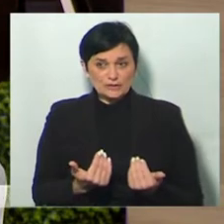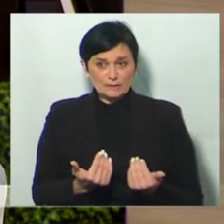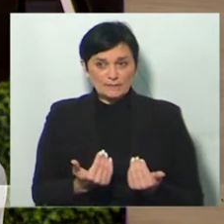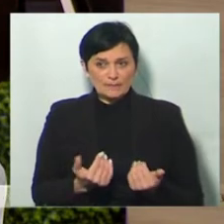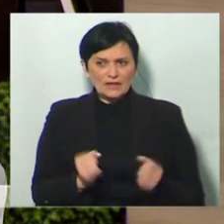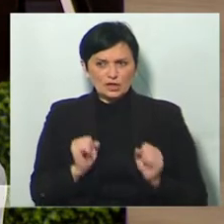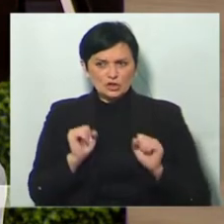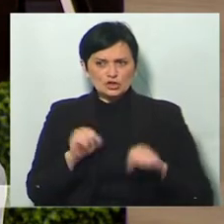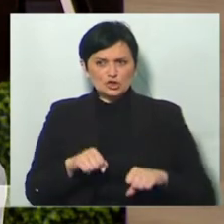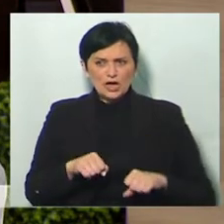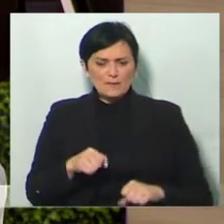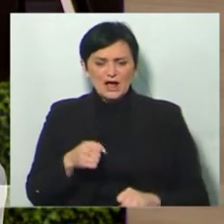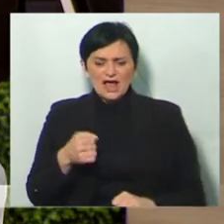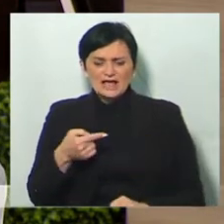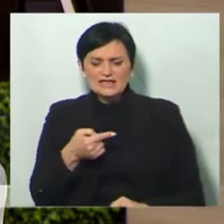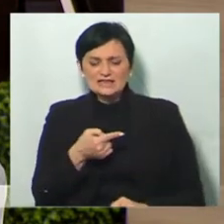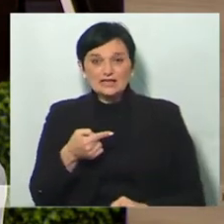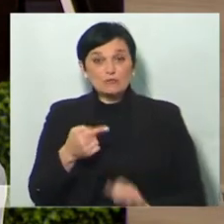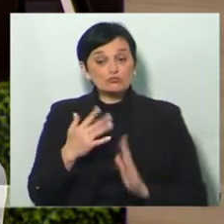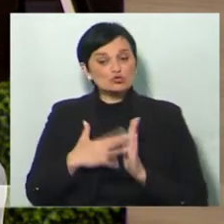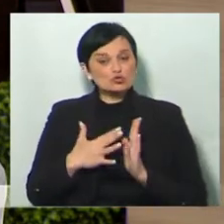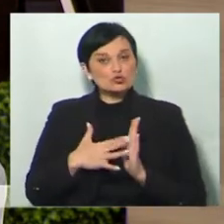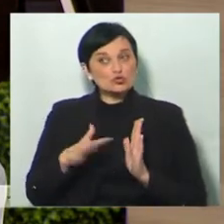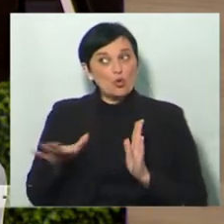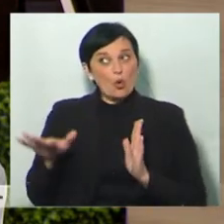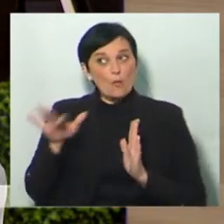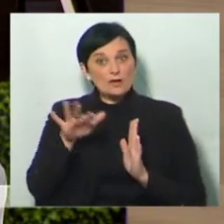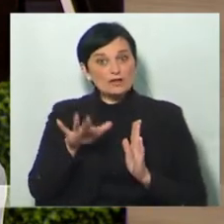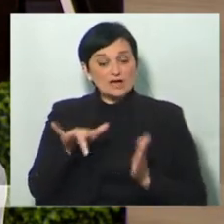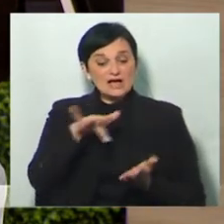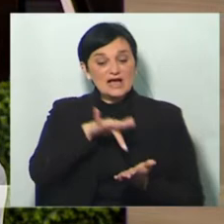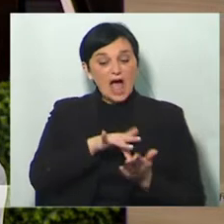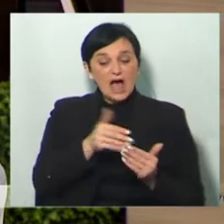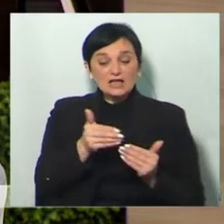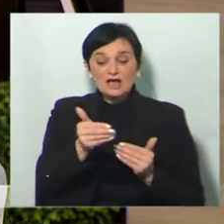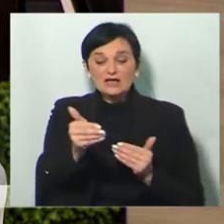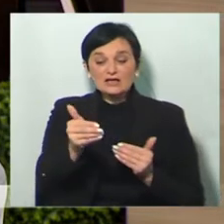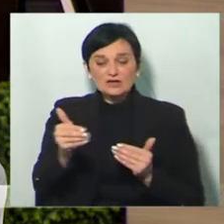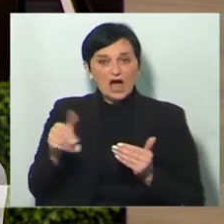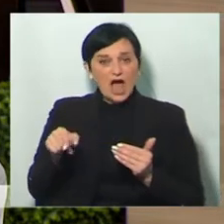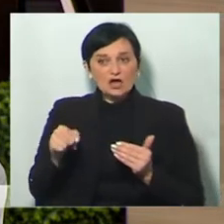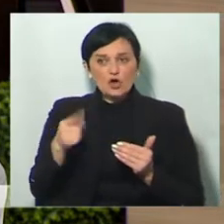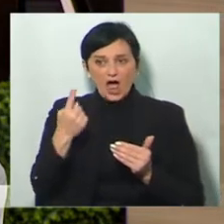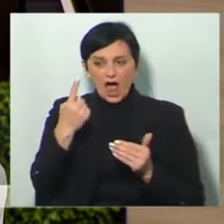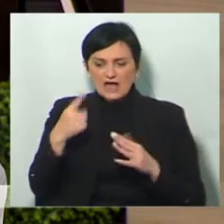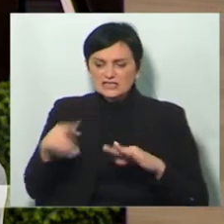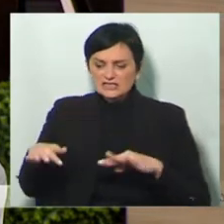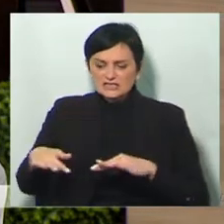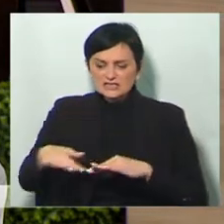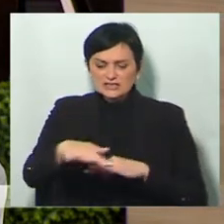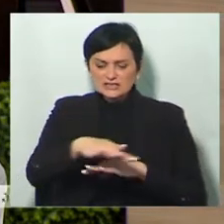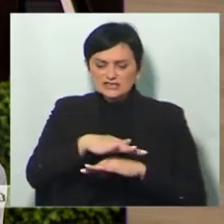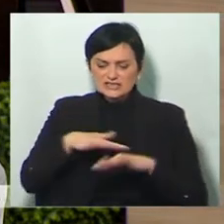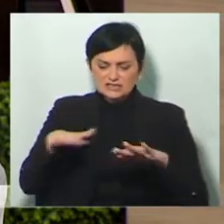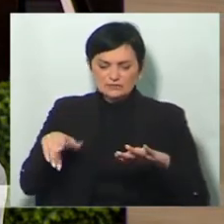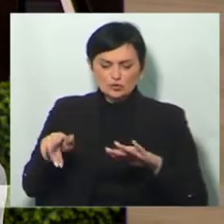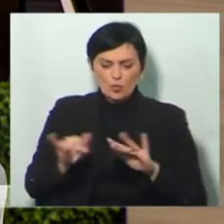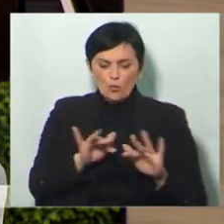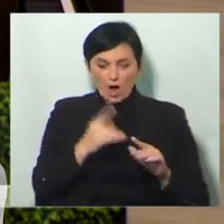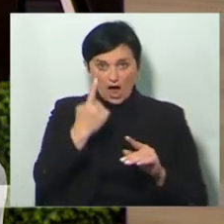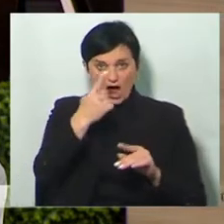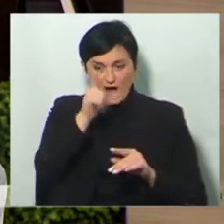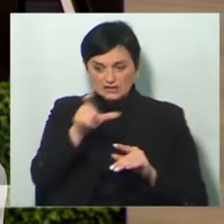ვთქვათ, შეიძლება ნაკლებად იყოს, ვთქვათ, სოფლად და ქალაგარეთ, სადაც ერთ სიბტყეში უფრო